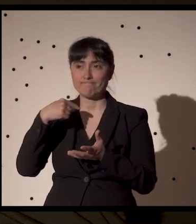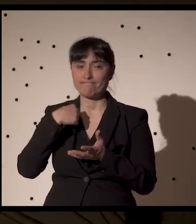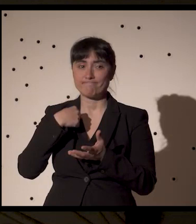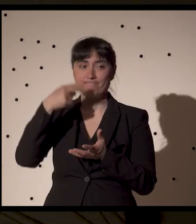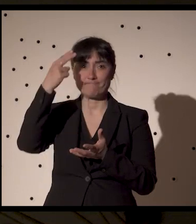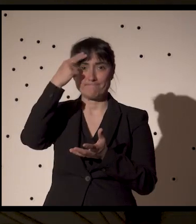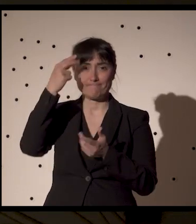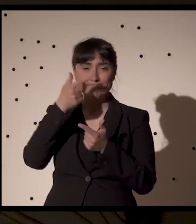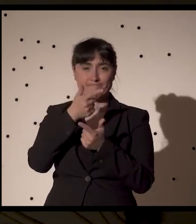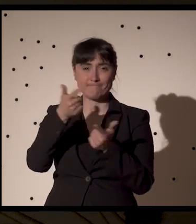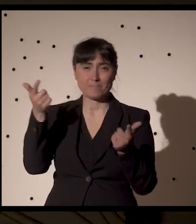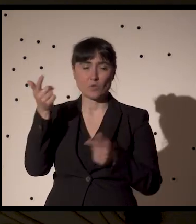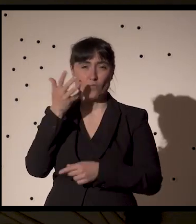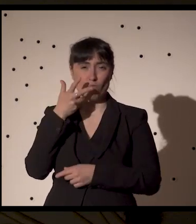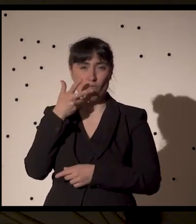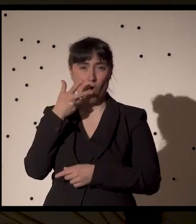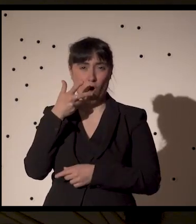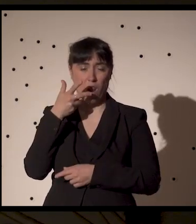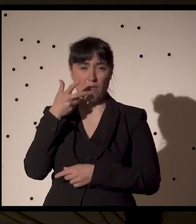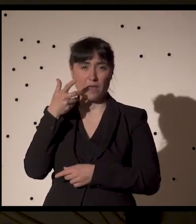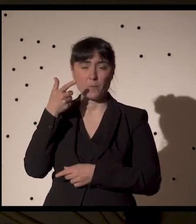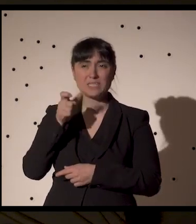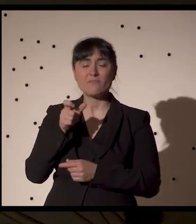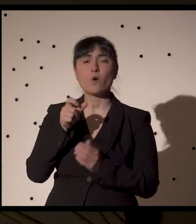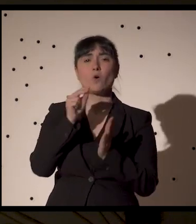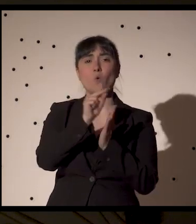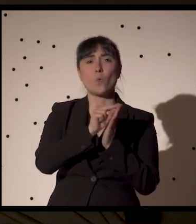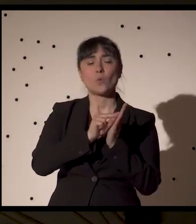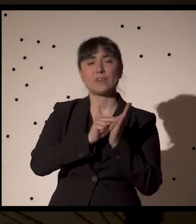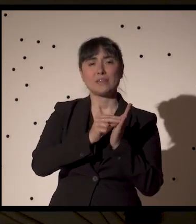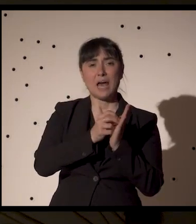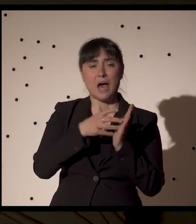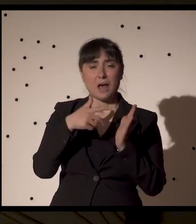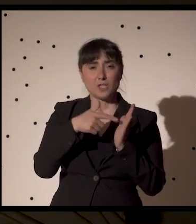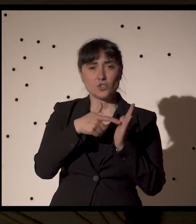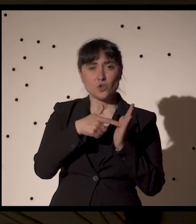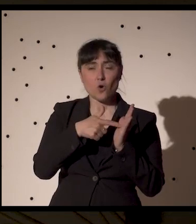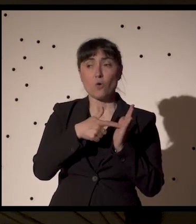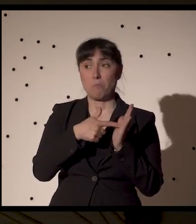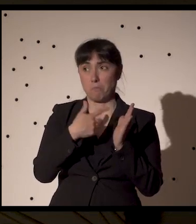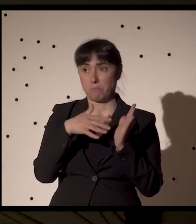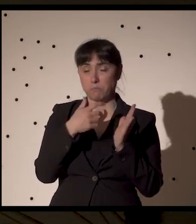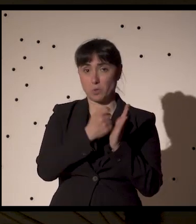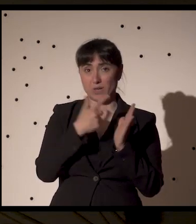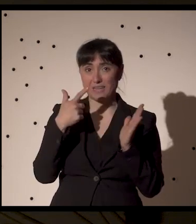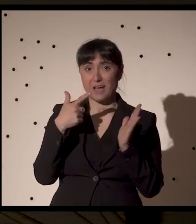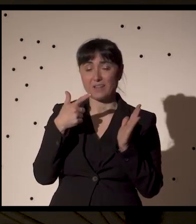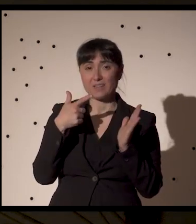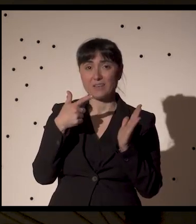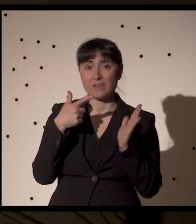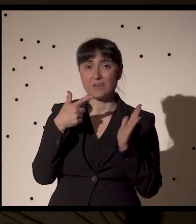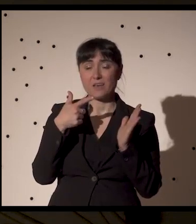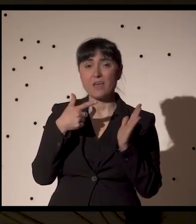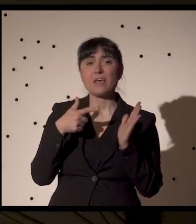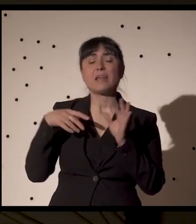estremamente significativo che mi ha colpito per riflettere sul cammino che il teatro sta intraprendendo